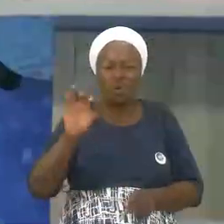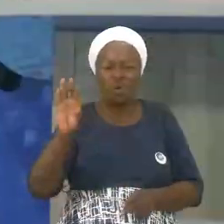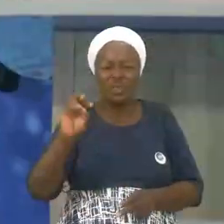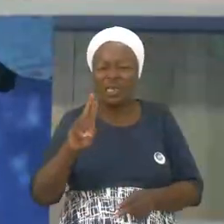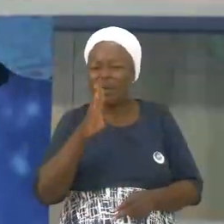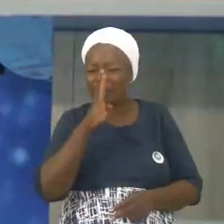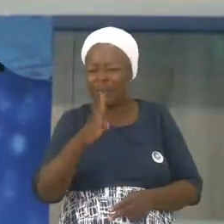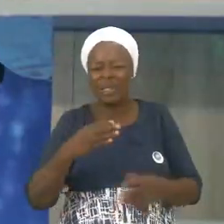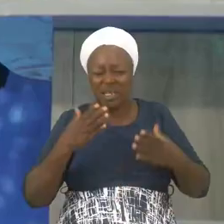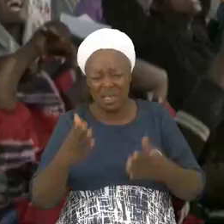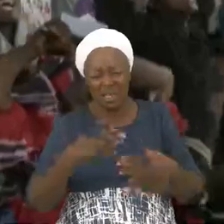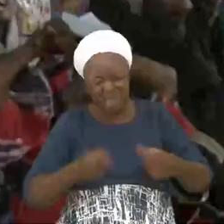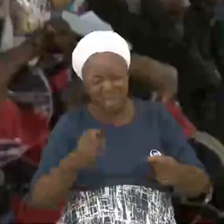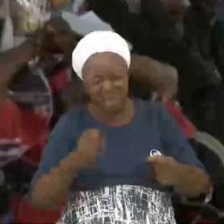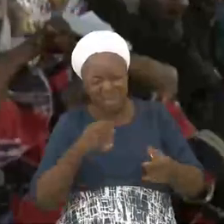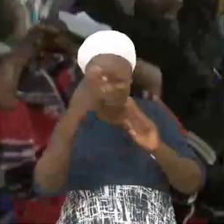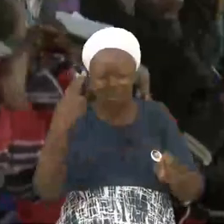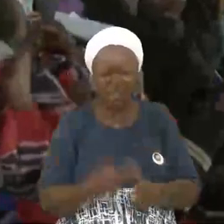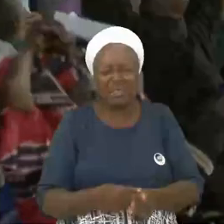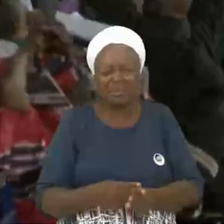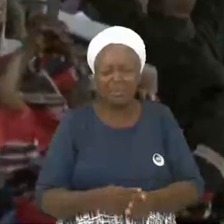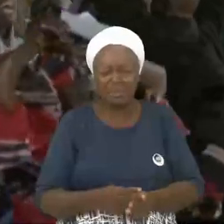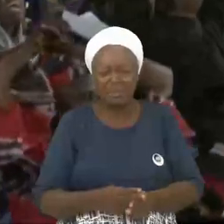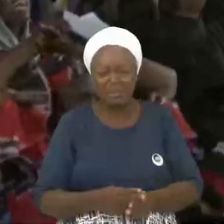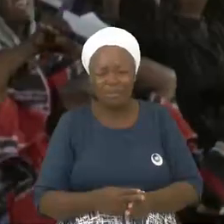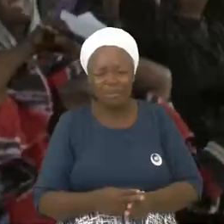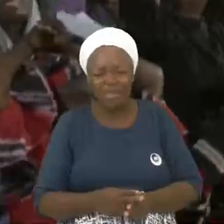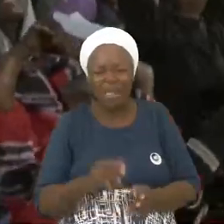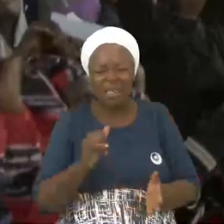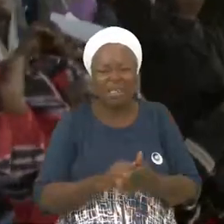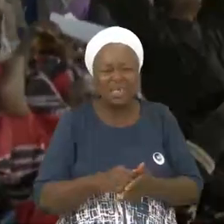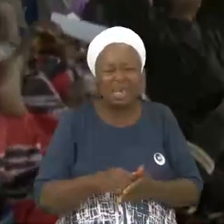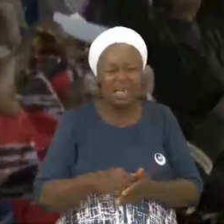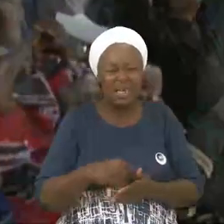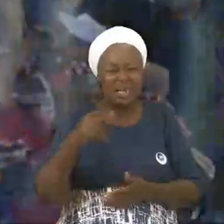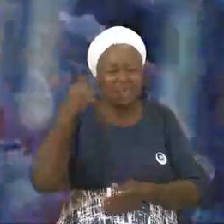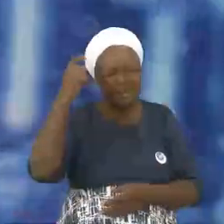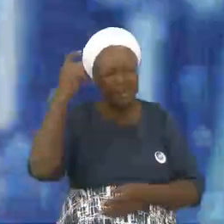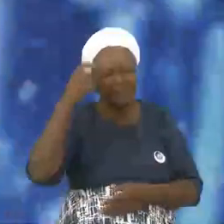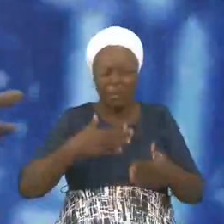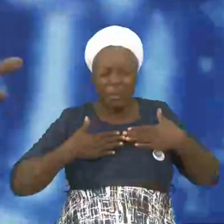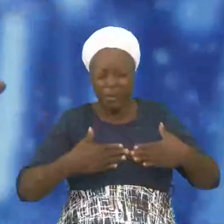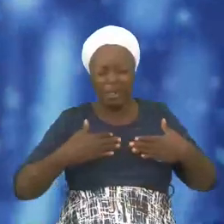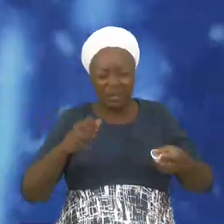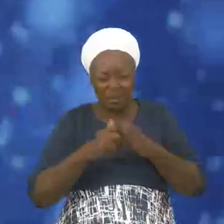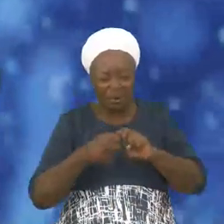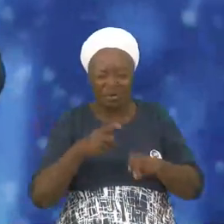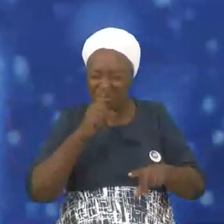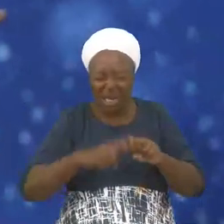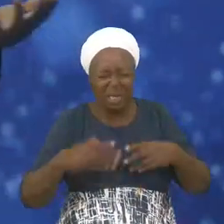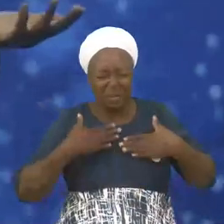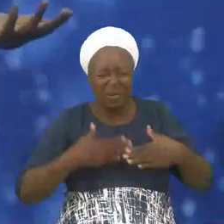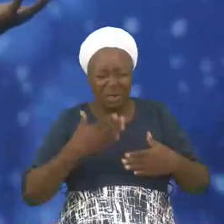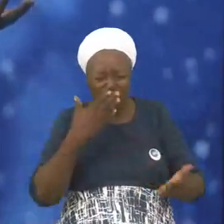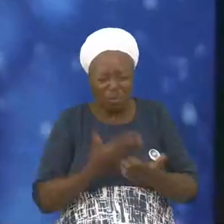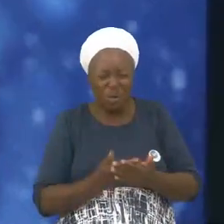de Jésus. Ulcère là-bas, sois guéri au nom de Jésus.